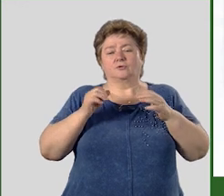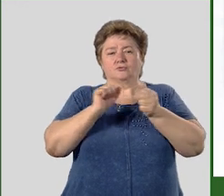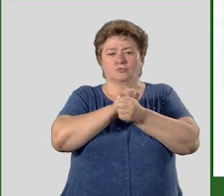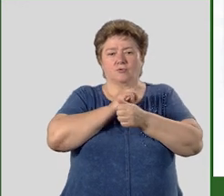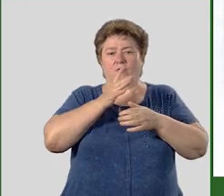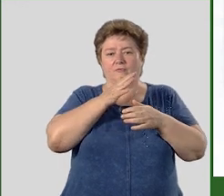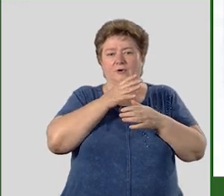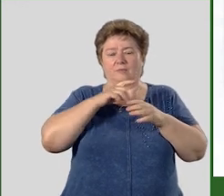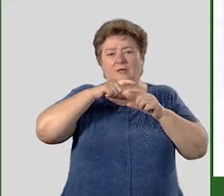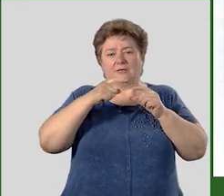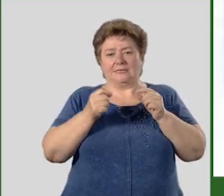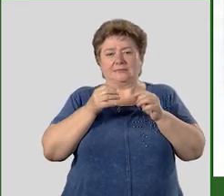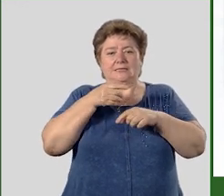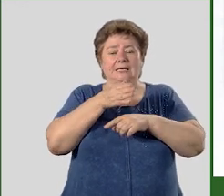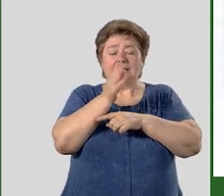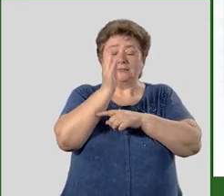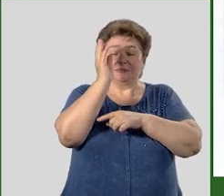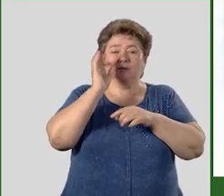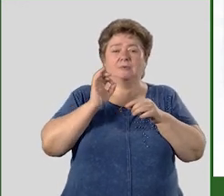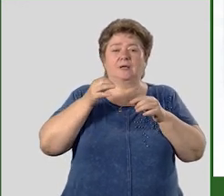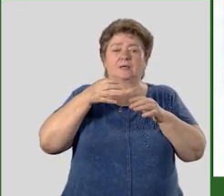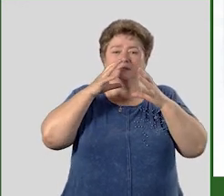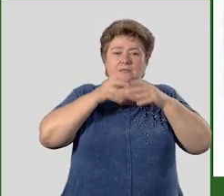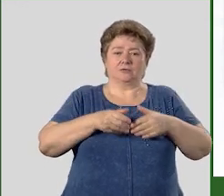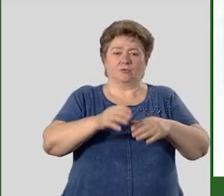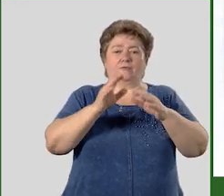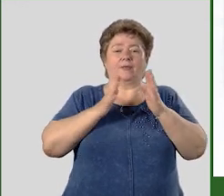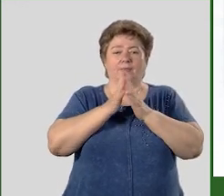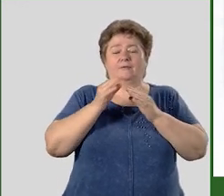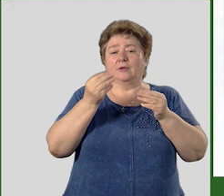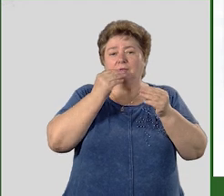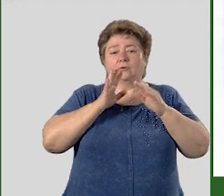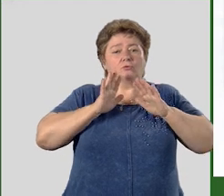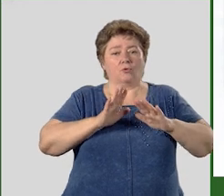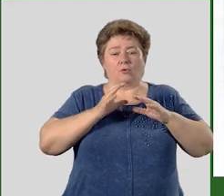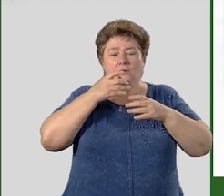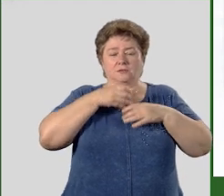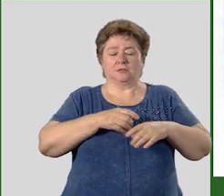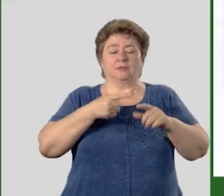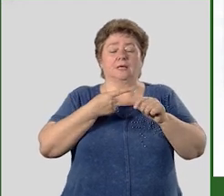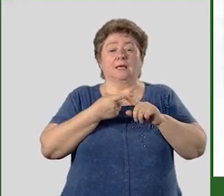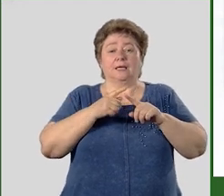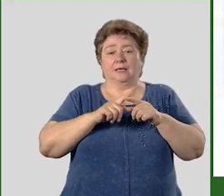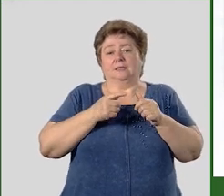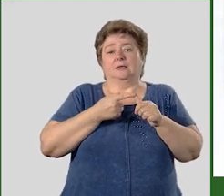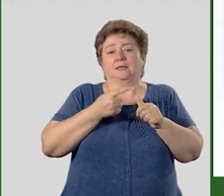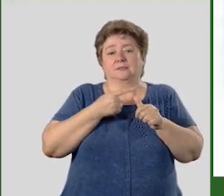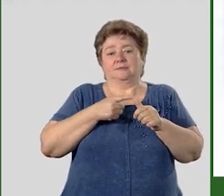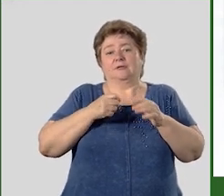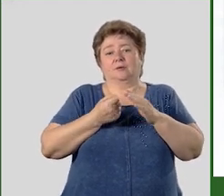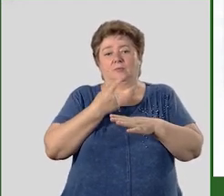сухой период листья и стебли слоновой травы поедают только слоны. Отсюда и ее